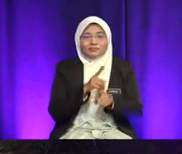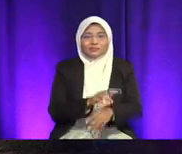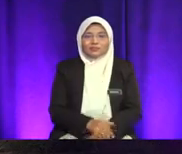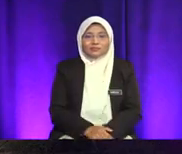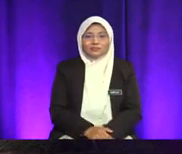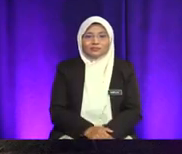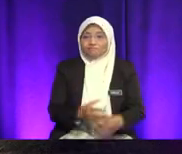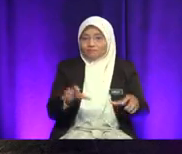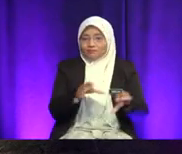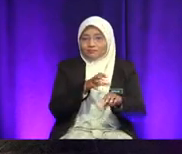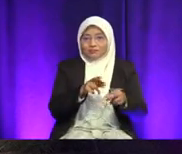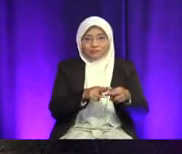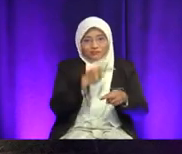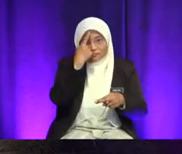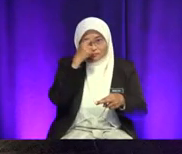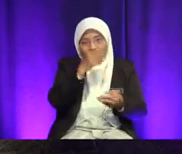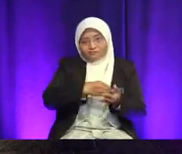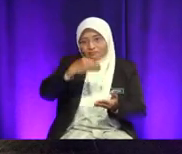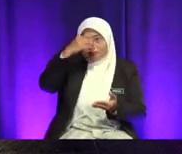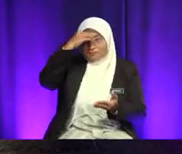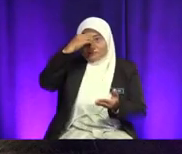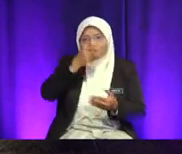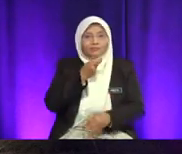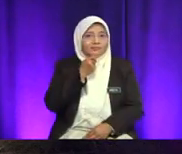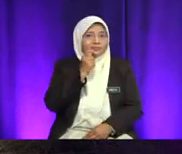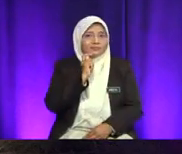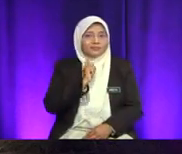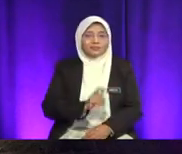rumusan untuk pembelajaran kita pada hari ini